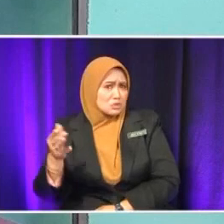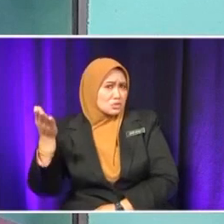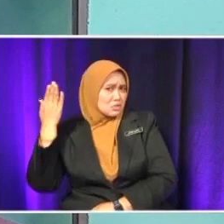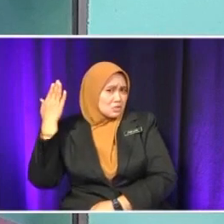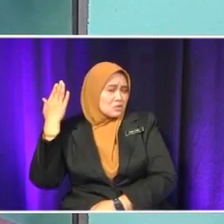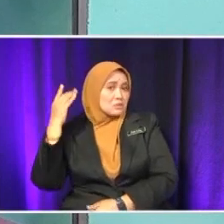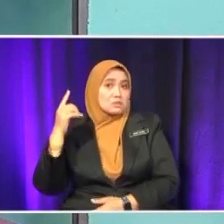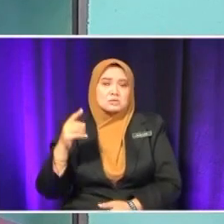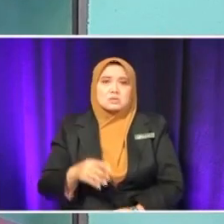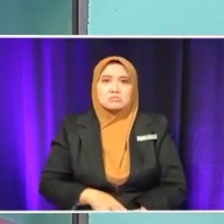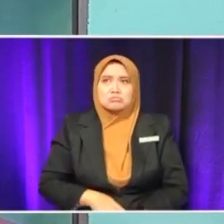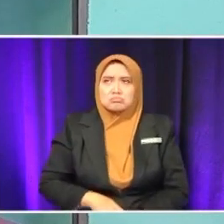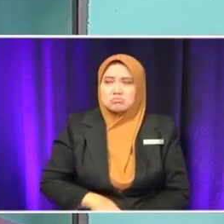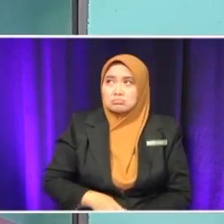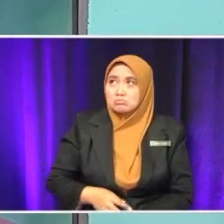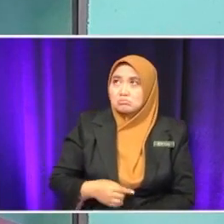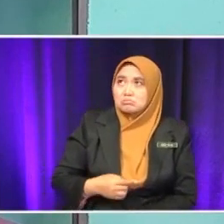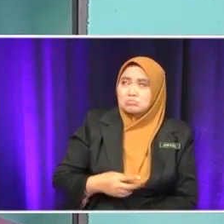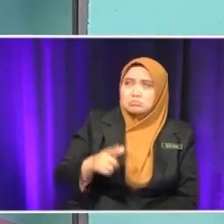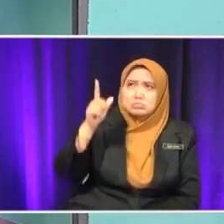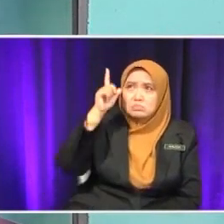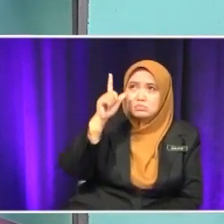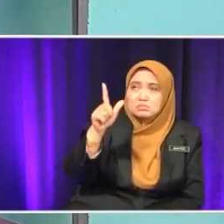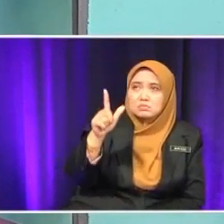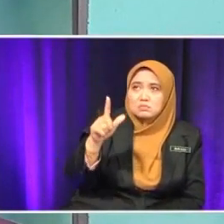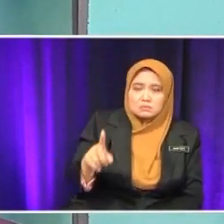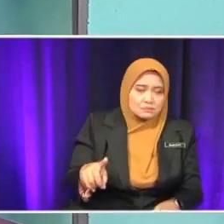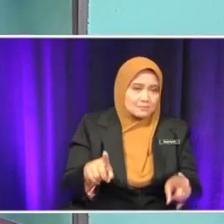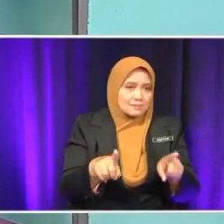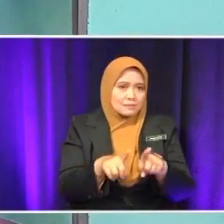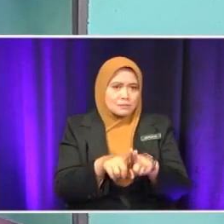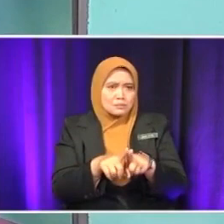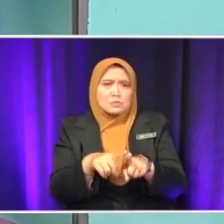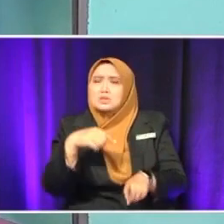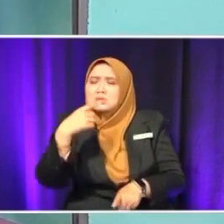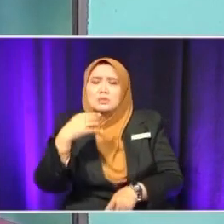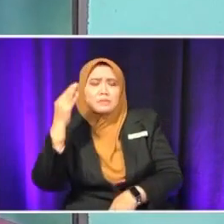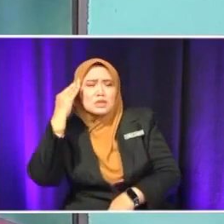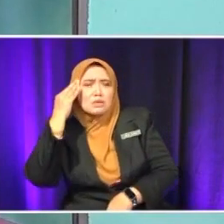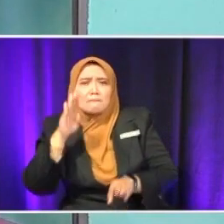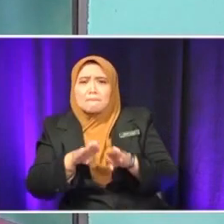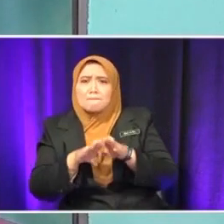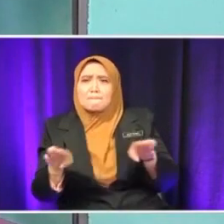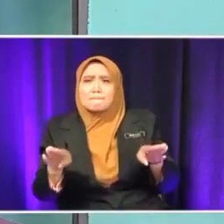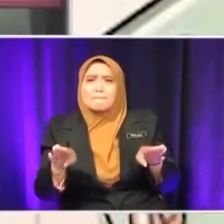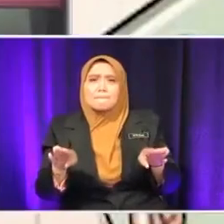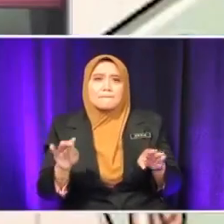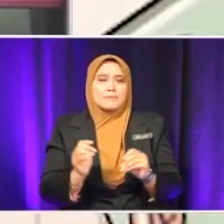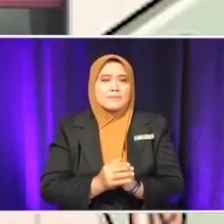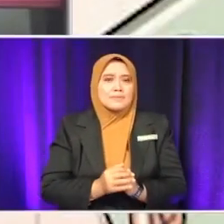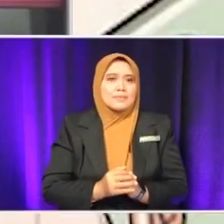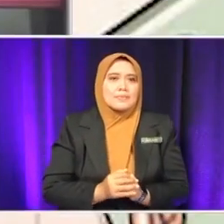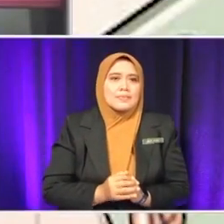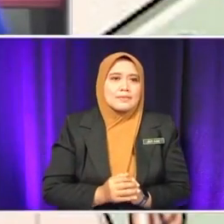Macam sama. Siapa yang nampak perbezaan tu boleh bagi tahu tak? Ha. Siapa boleh tolong cikgu Hadi?